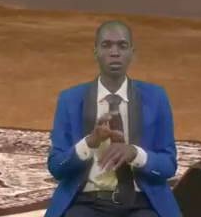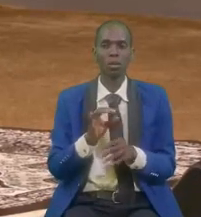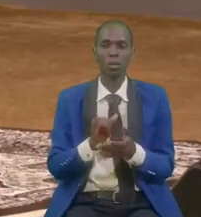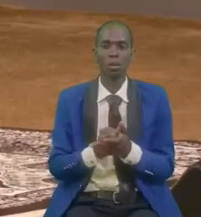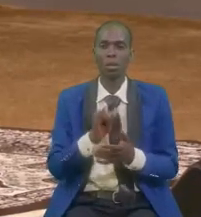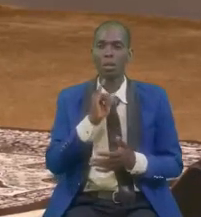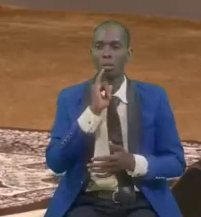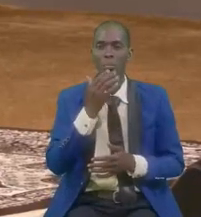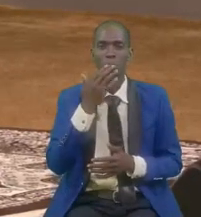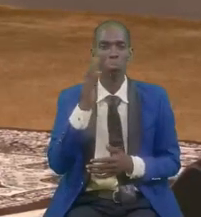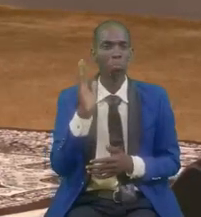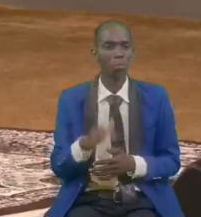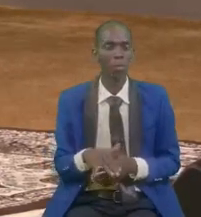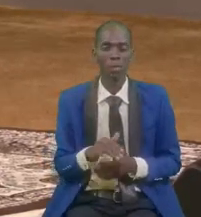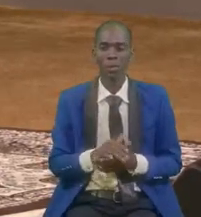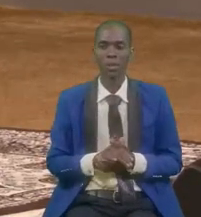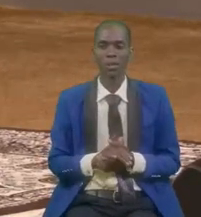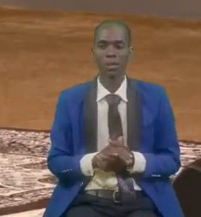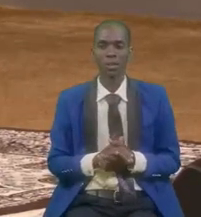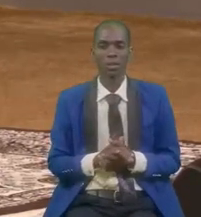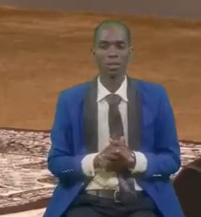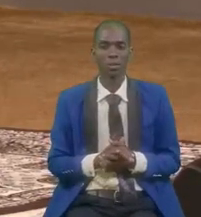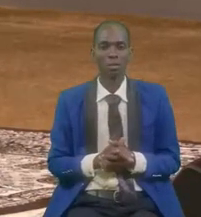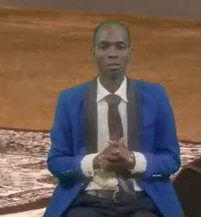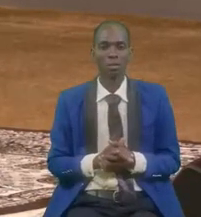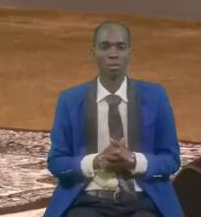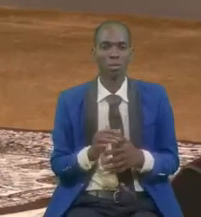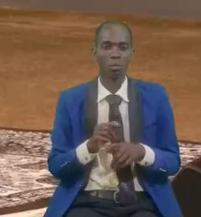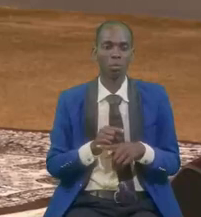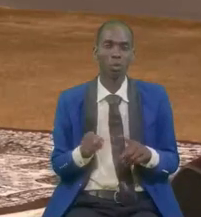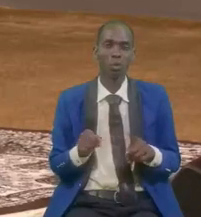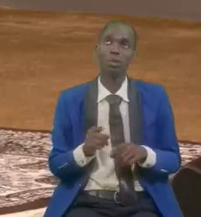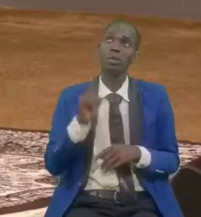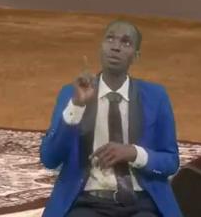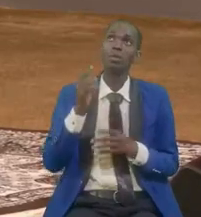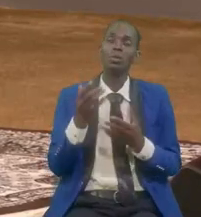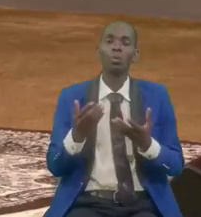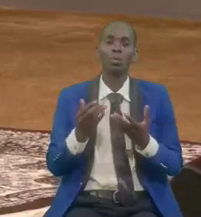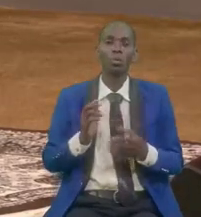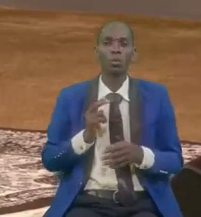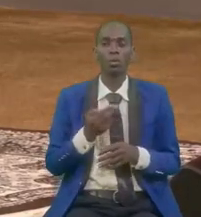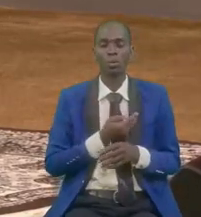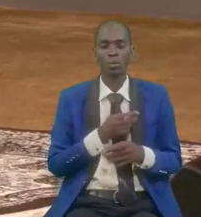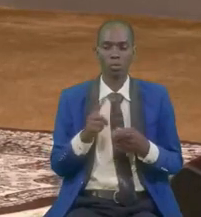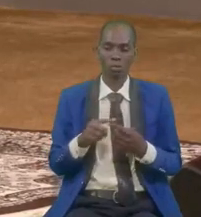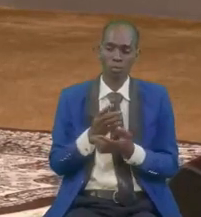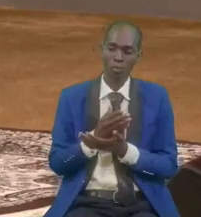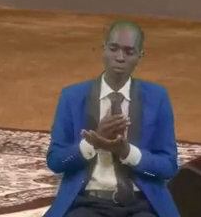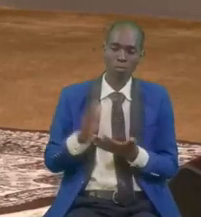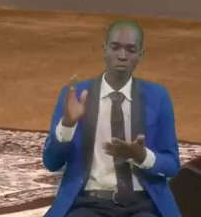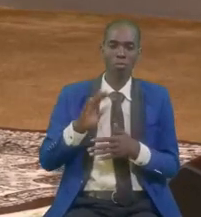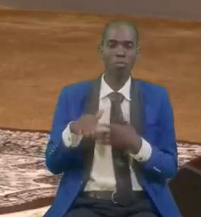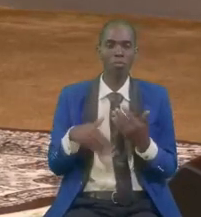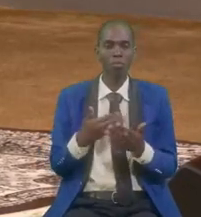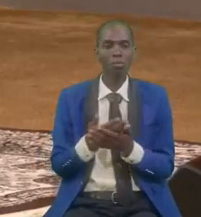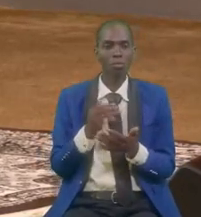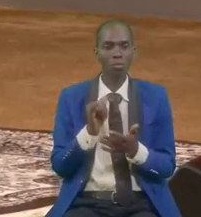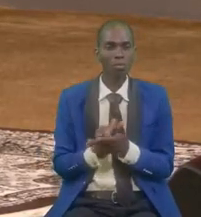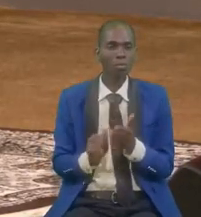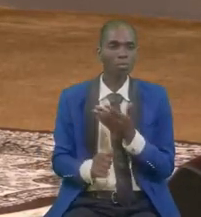parole. C'est mauvais, c'est mauvais. Il veut que nous renoncions à